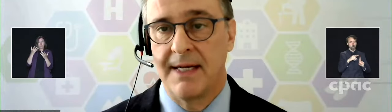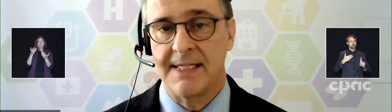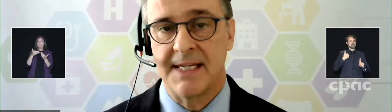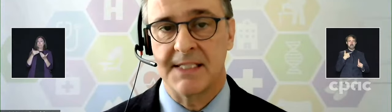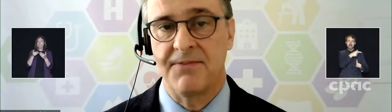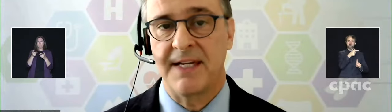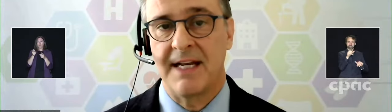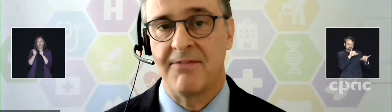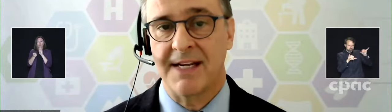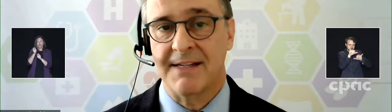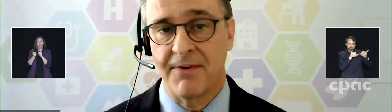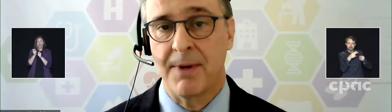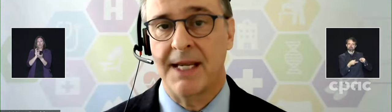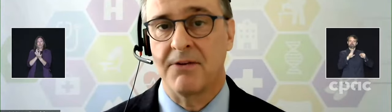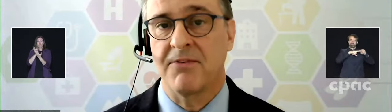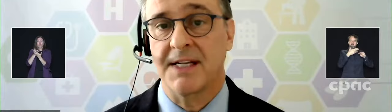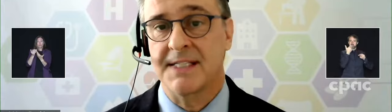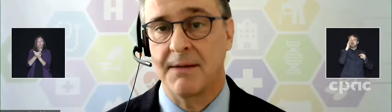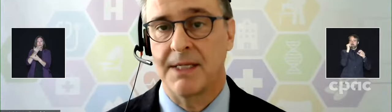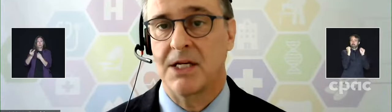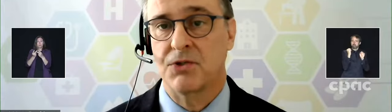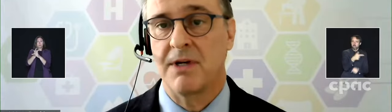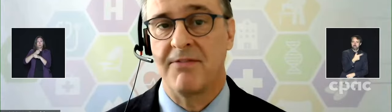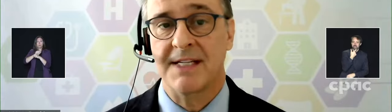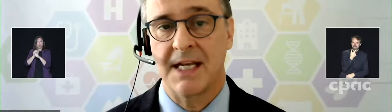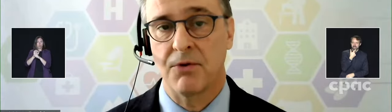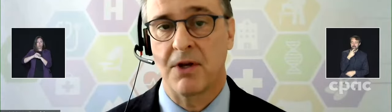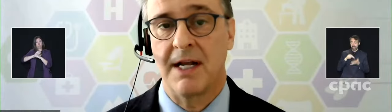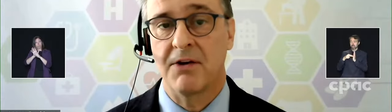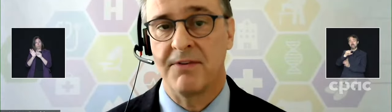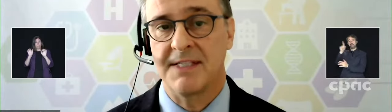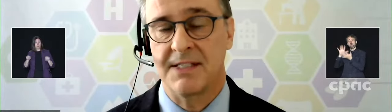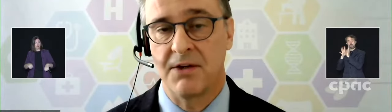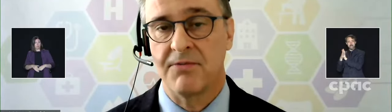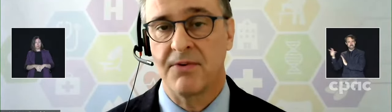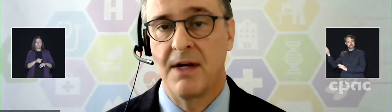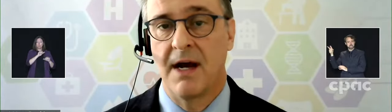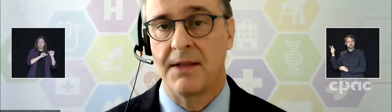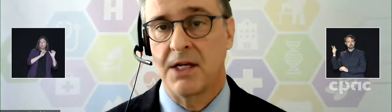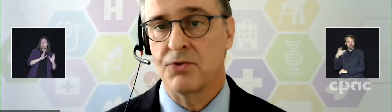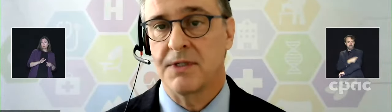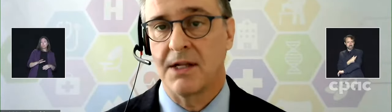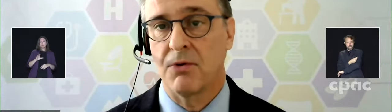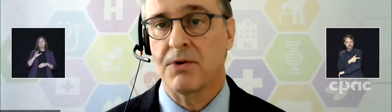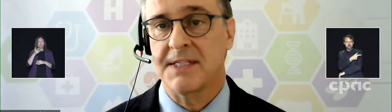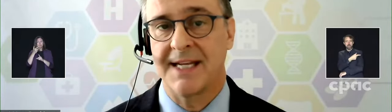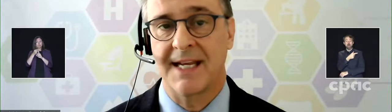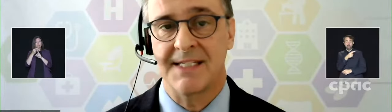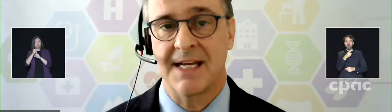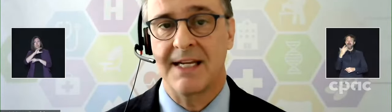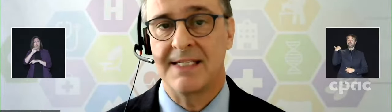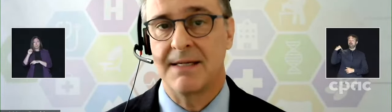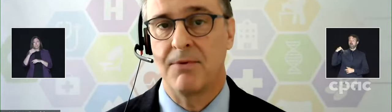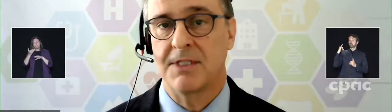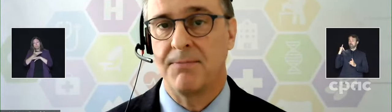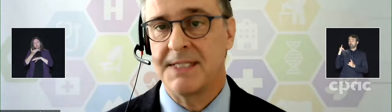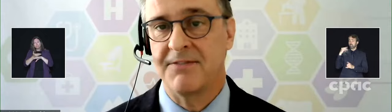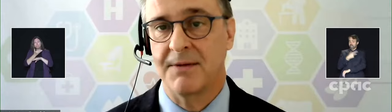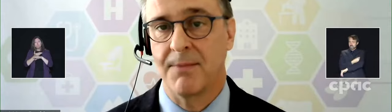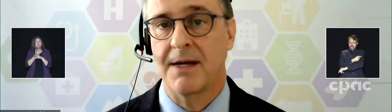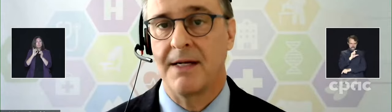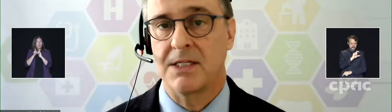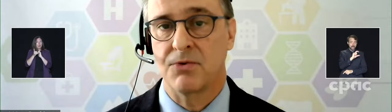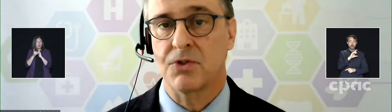Les scientifiques et les fabricants de vaccins mettent à jour les vaccins contre la COVID-19 en ajoutant d'autres ingrédients qui ciblent